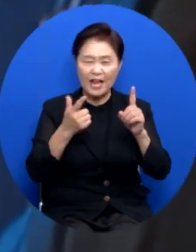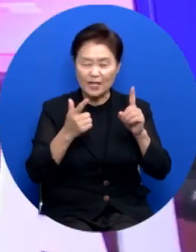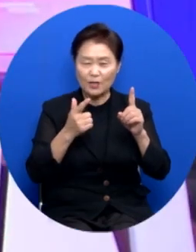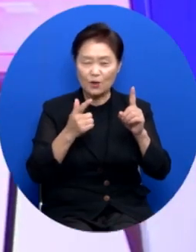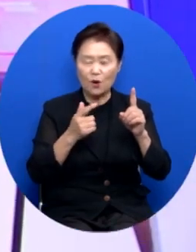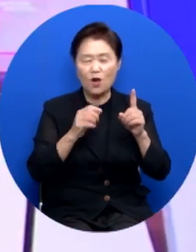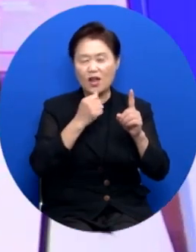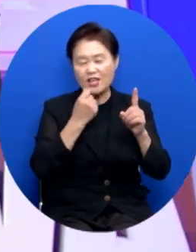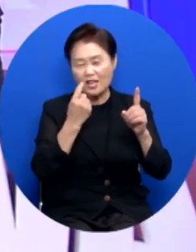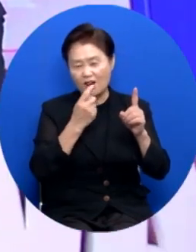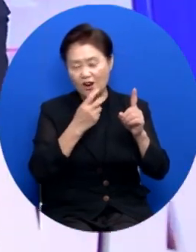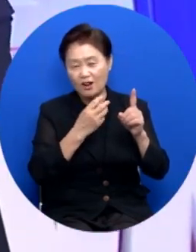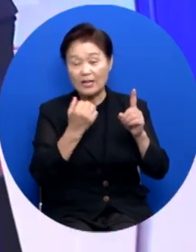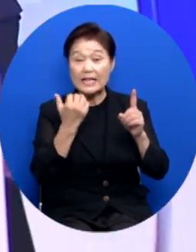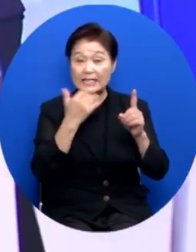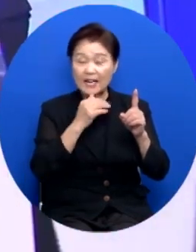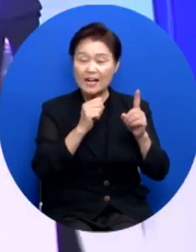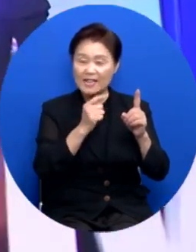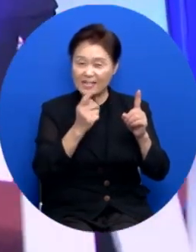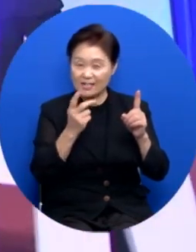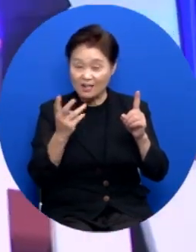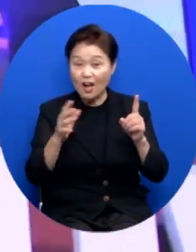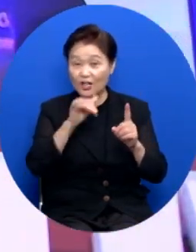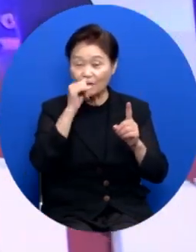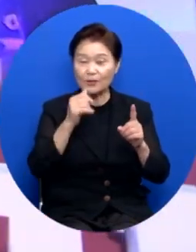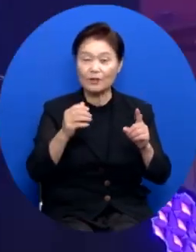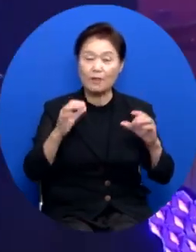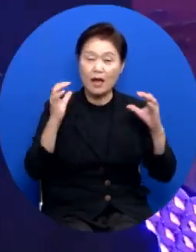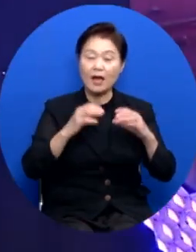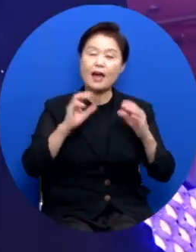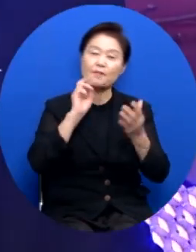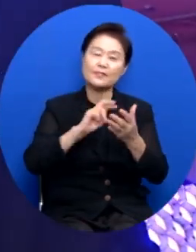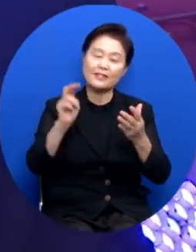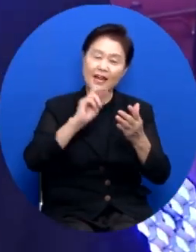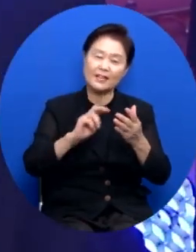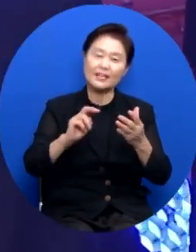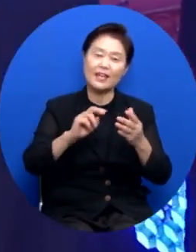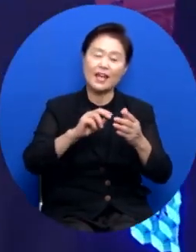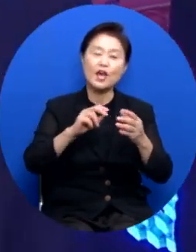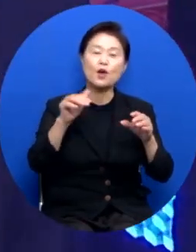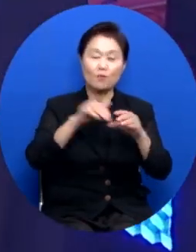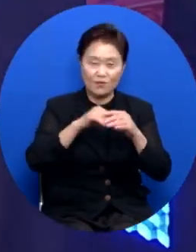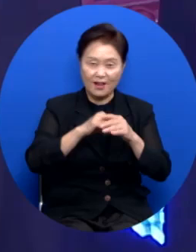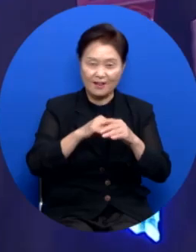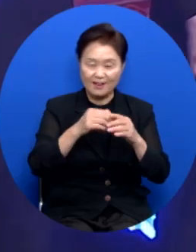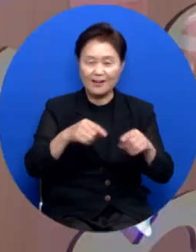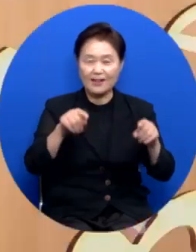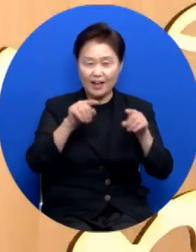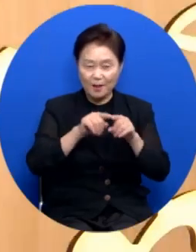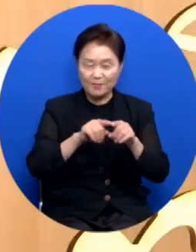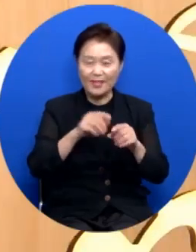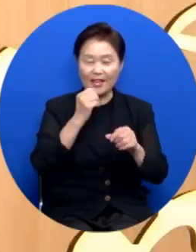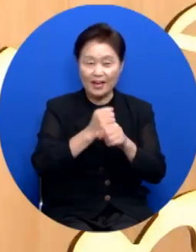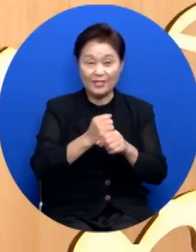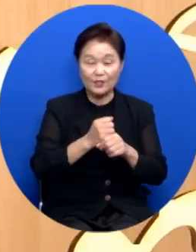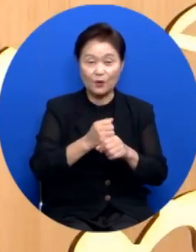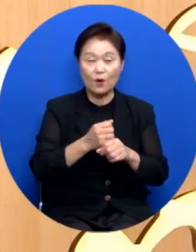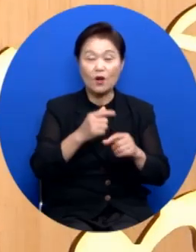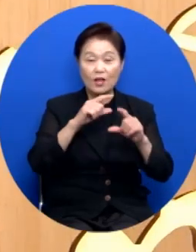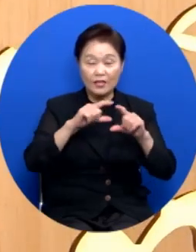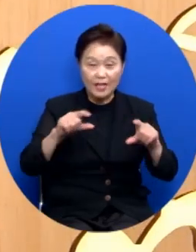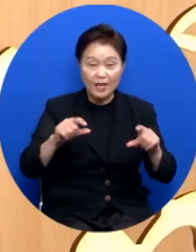공존하면서 다양하게 이제 그 합창의 문화를 그 믹스하면 다양한 그 예배 사역 대중문화